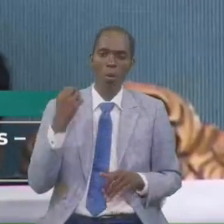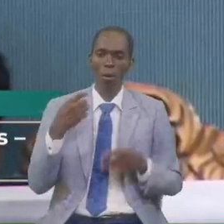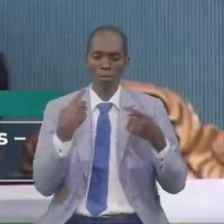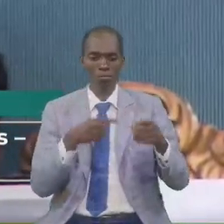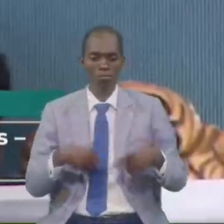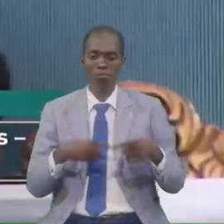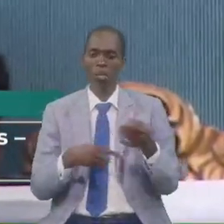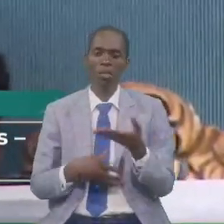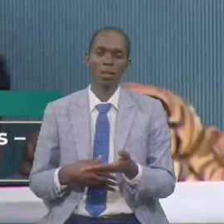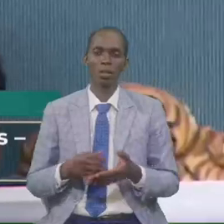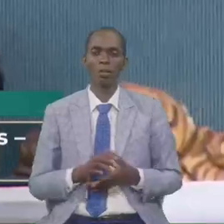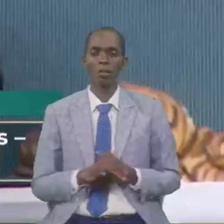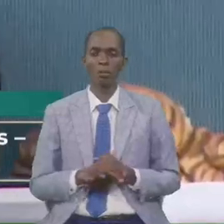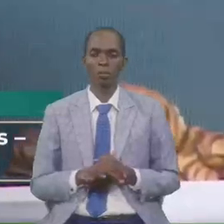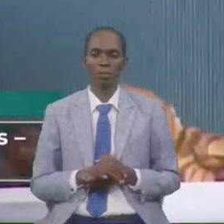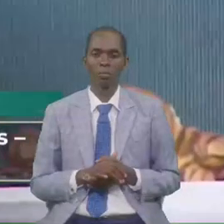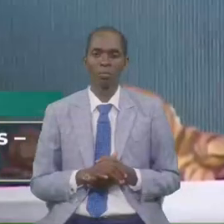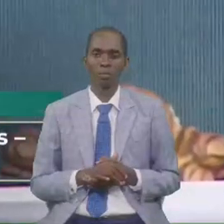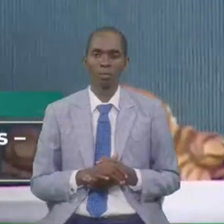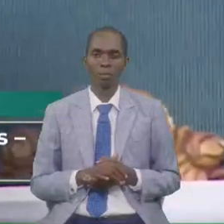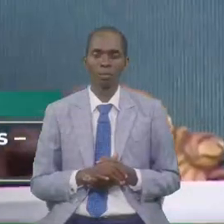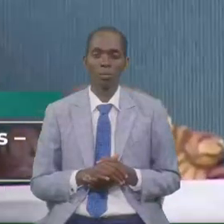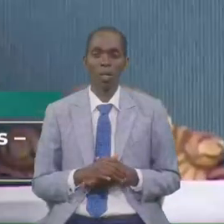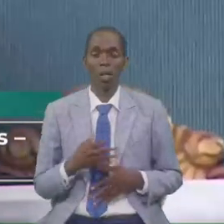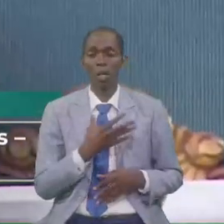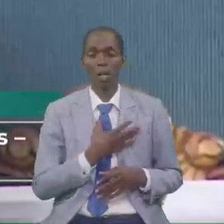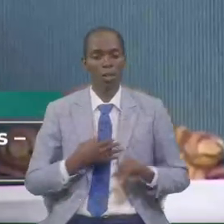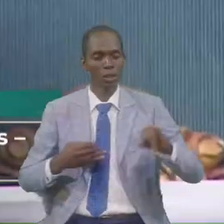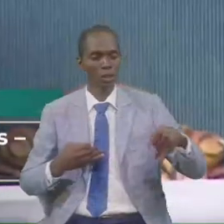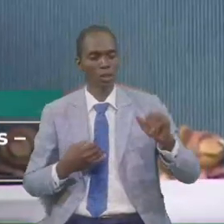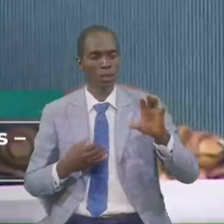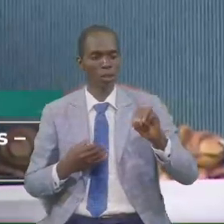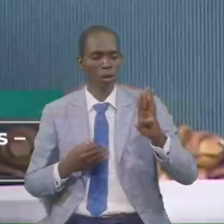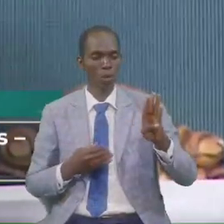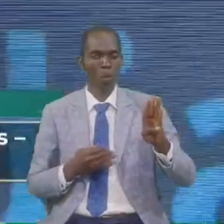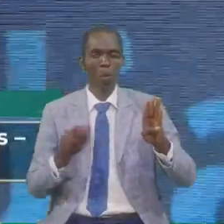Jacob et Esaü, depuis le sein maternel,